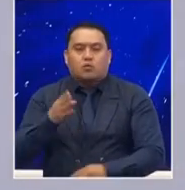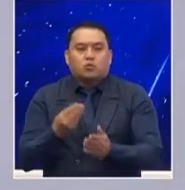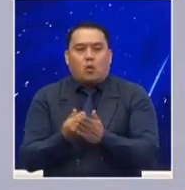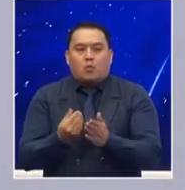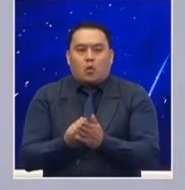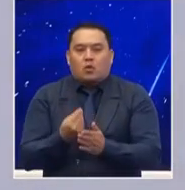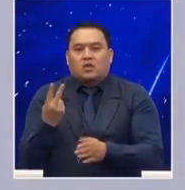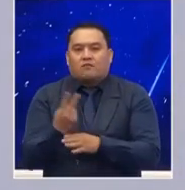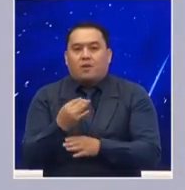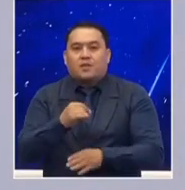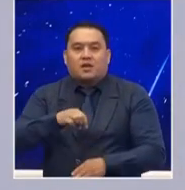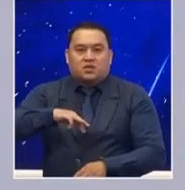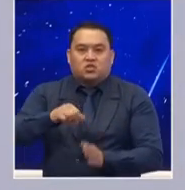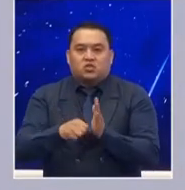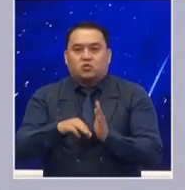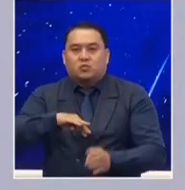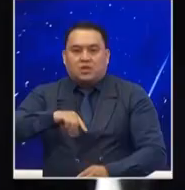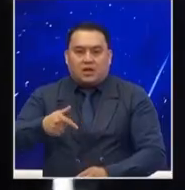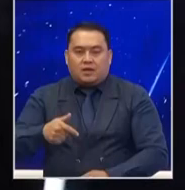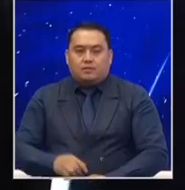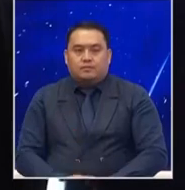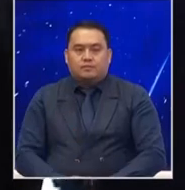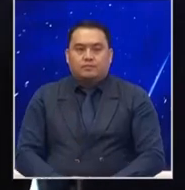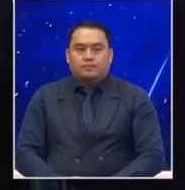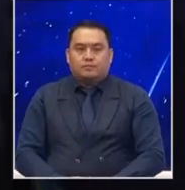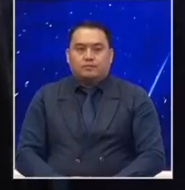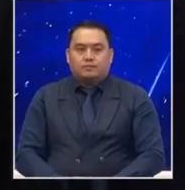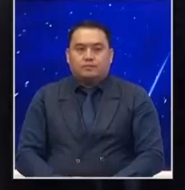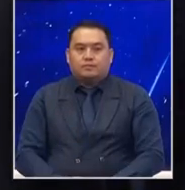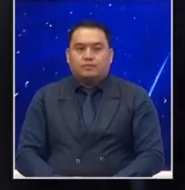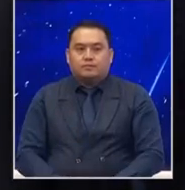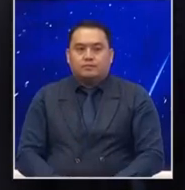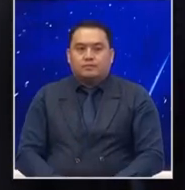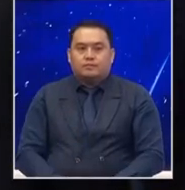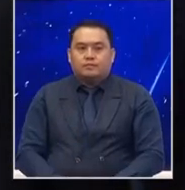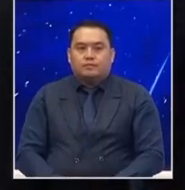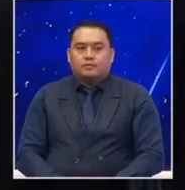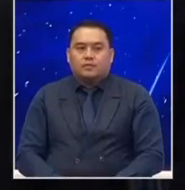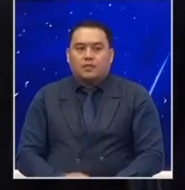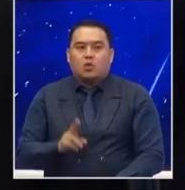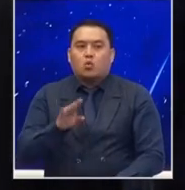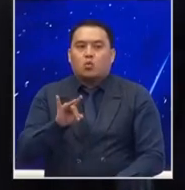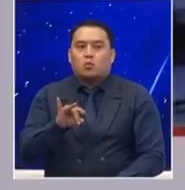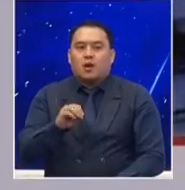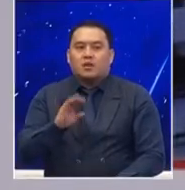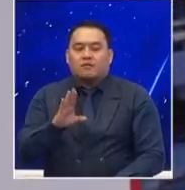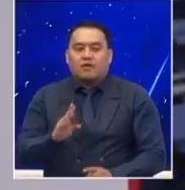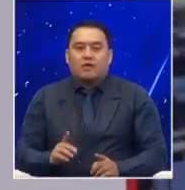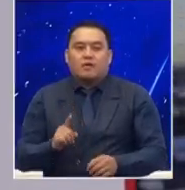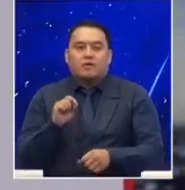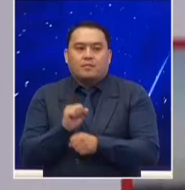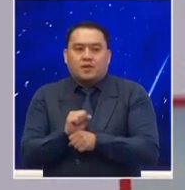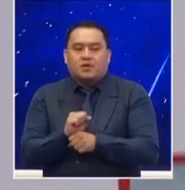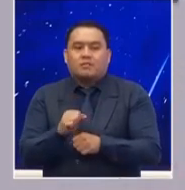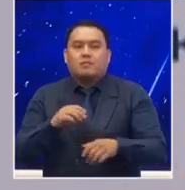бюджету почти в 2 миллиарда 600 миллионов тенге. Арман подождет, да? Вот, Восток и возле